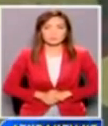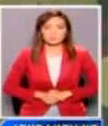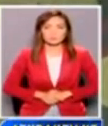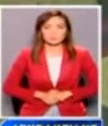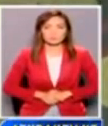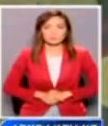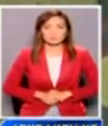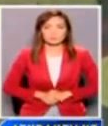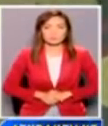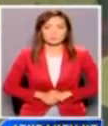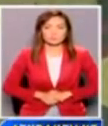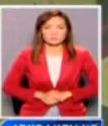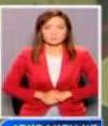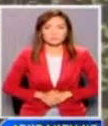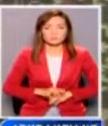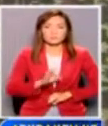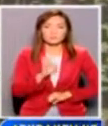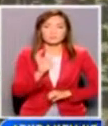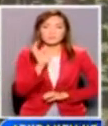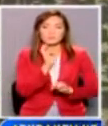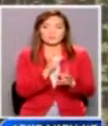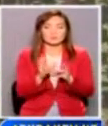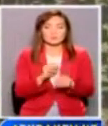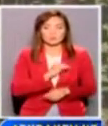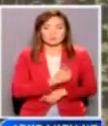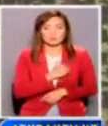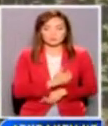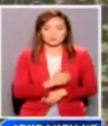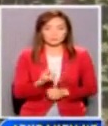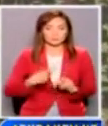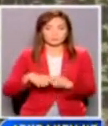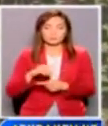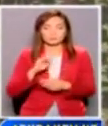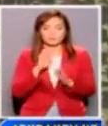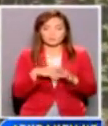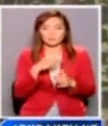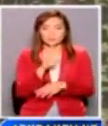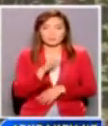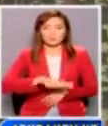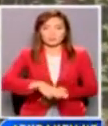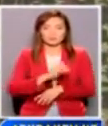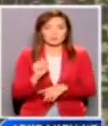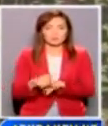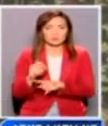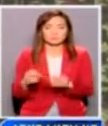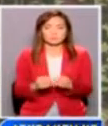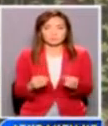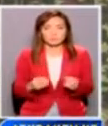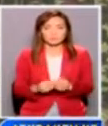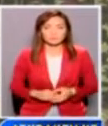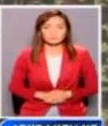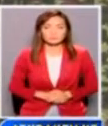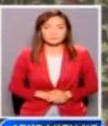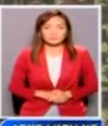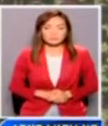Дәріханалардың барлығы жекеменшік дәріханалар. Олардың барлығы енді біздің құзырымызға кірмесе де, бірақ облыс әкімінің тапсырмасымен мына